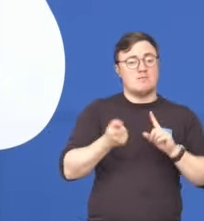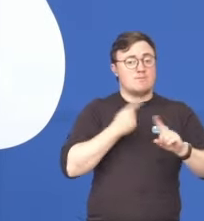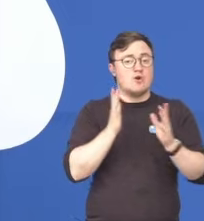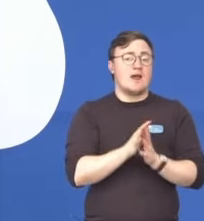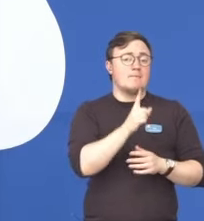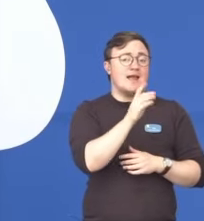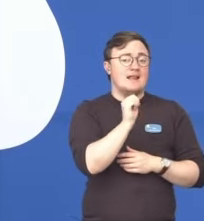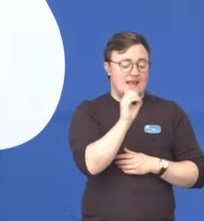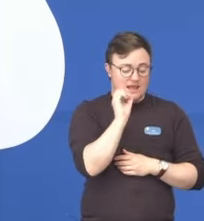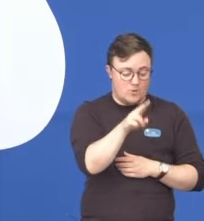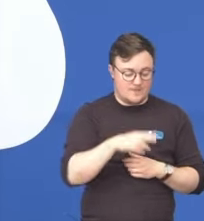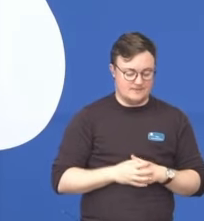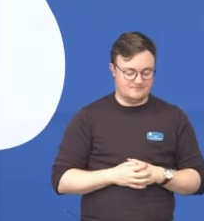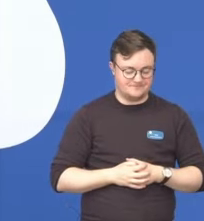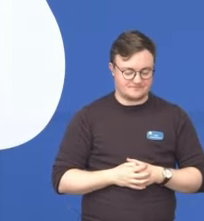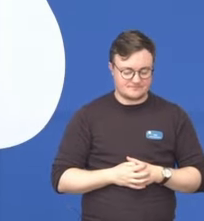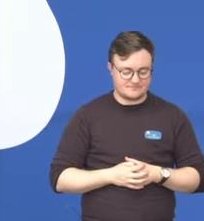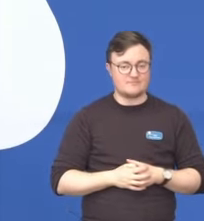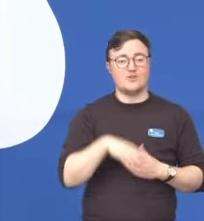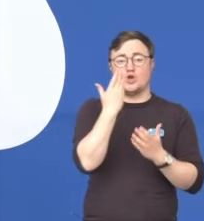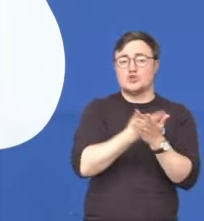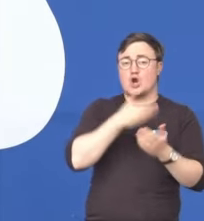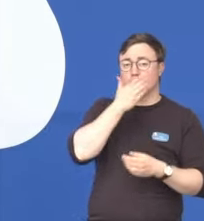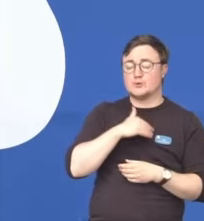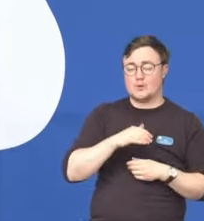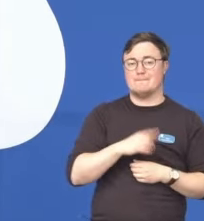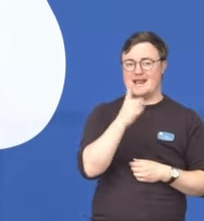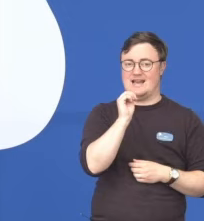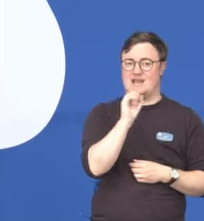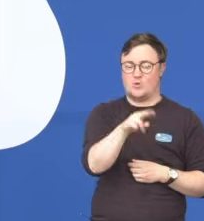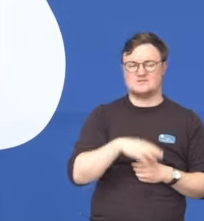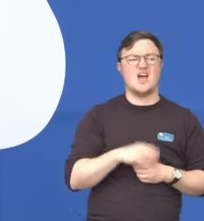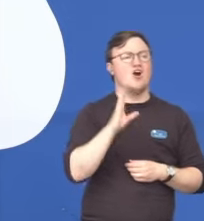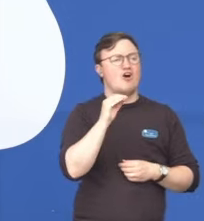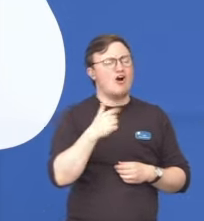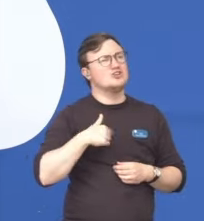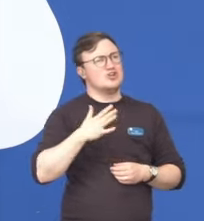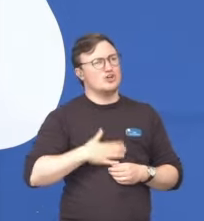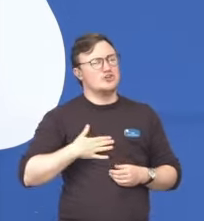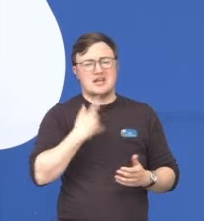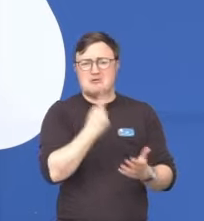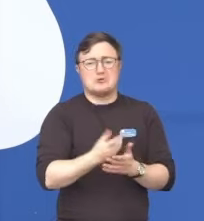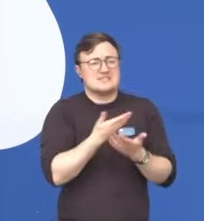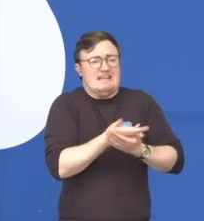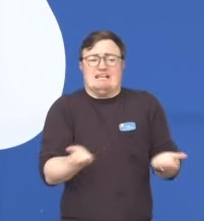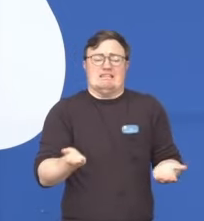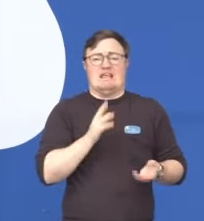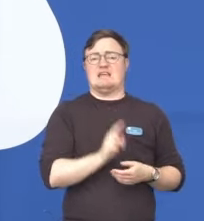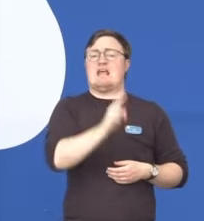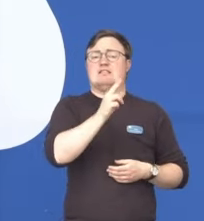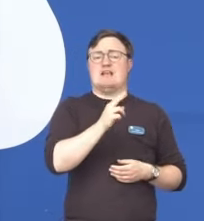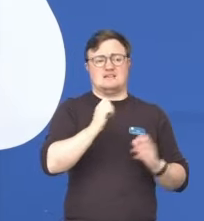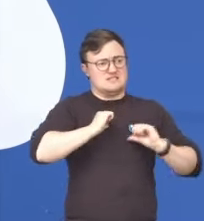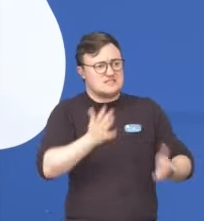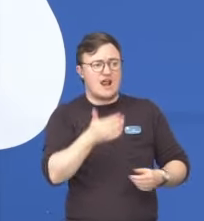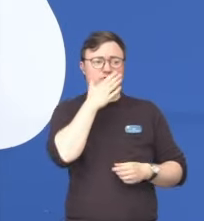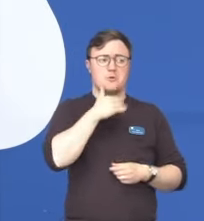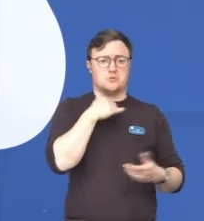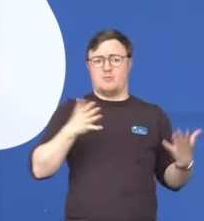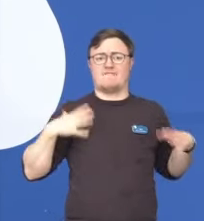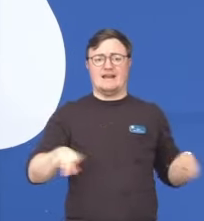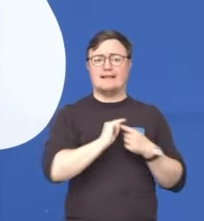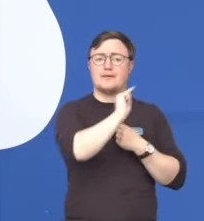Leon. Grön ungdom. Nej, men alltså, jag tycker inte det är så himla konstigt att unga inte går och röstar.